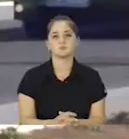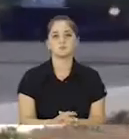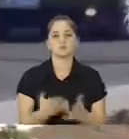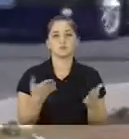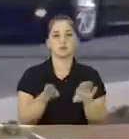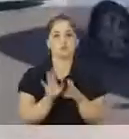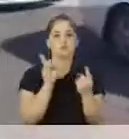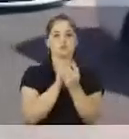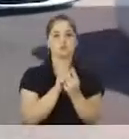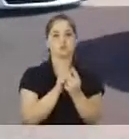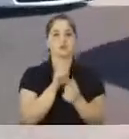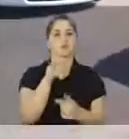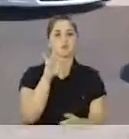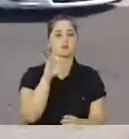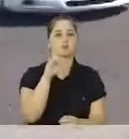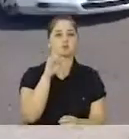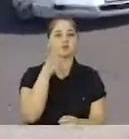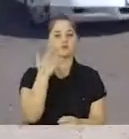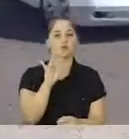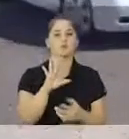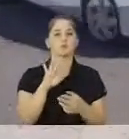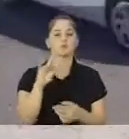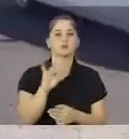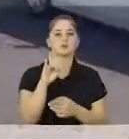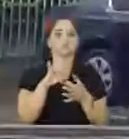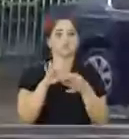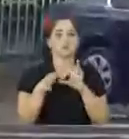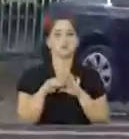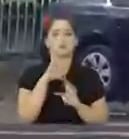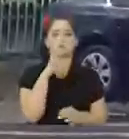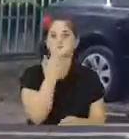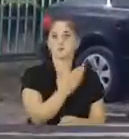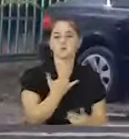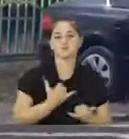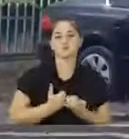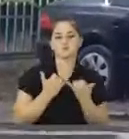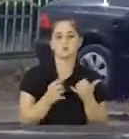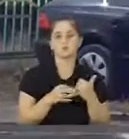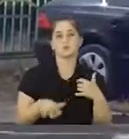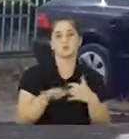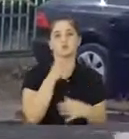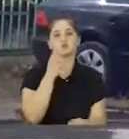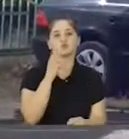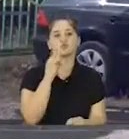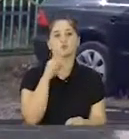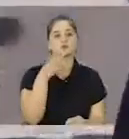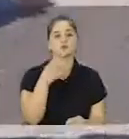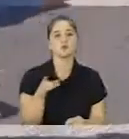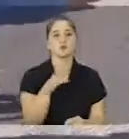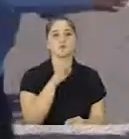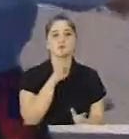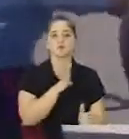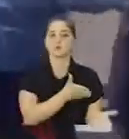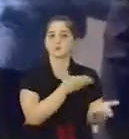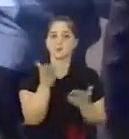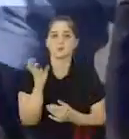Вот так встречают бронзового призера Олимпиады Эльмиру Сыздыкову на гостеприимной земле Шетского района. Спортсменка была